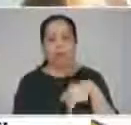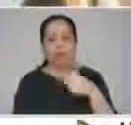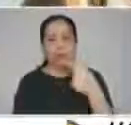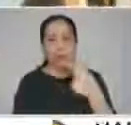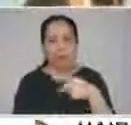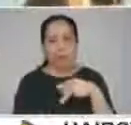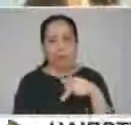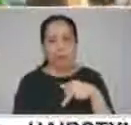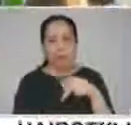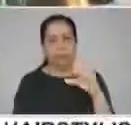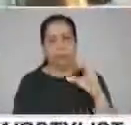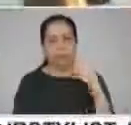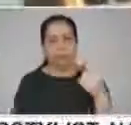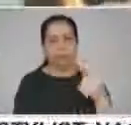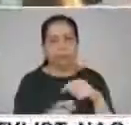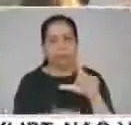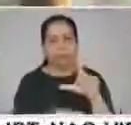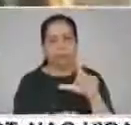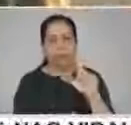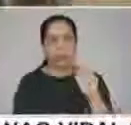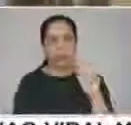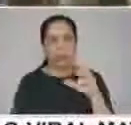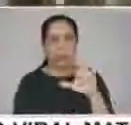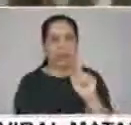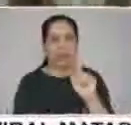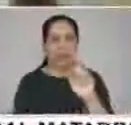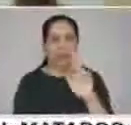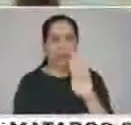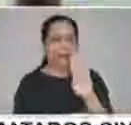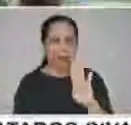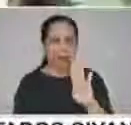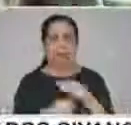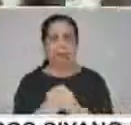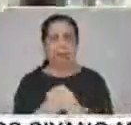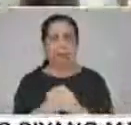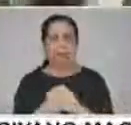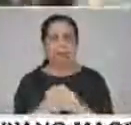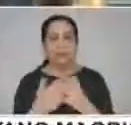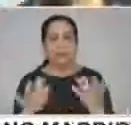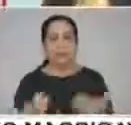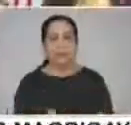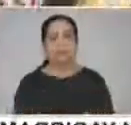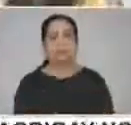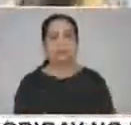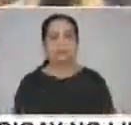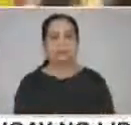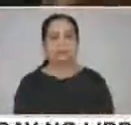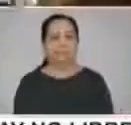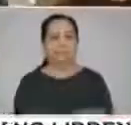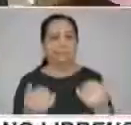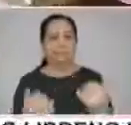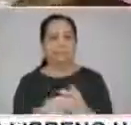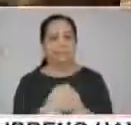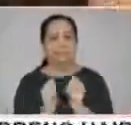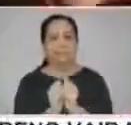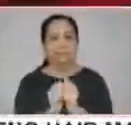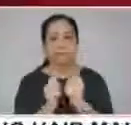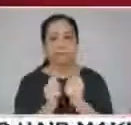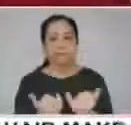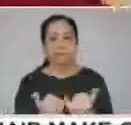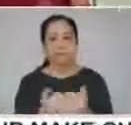hopefully, tuloy-tuloy itong operation namin na ito, talagang matututo na yung mga commuter natin. Sir, kanina meron